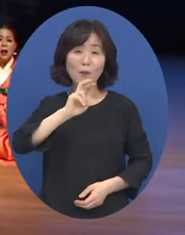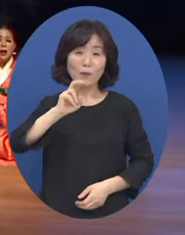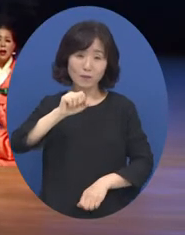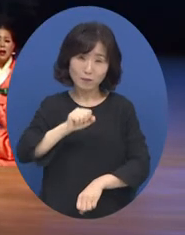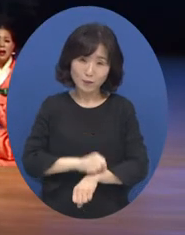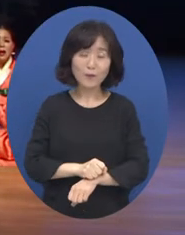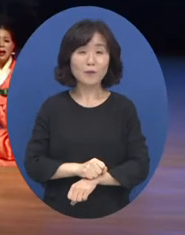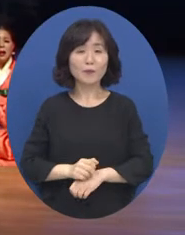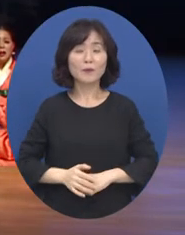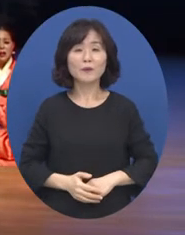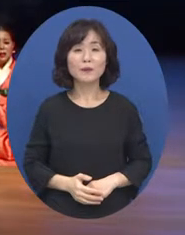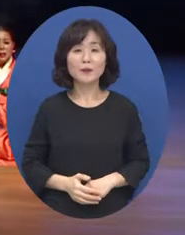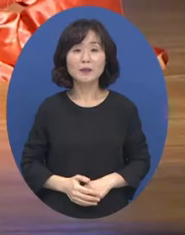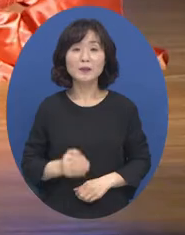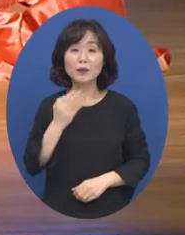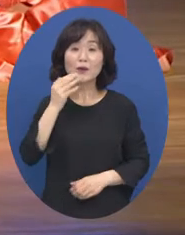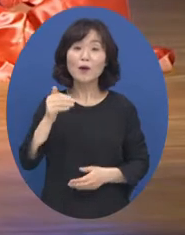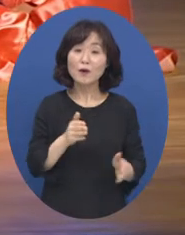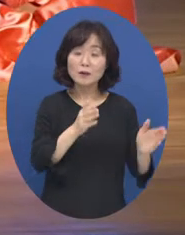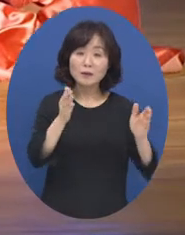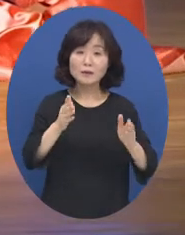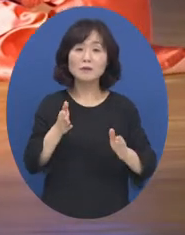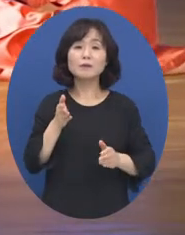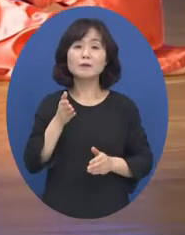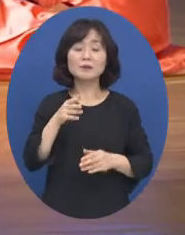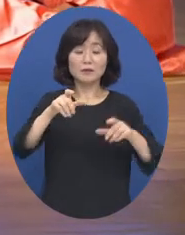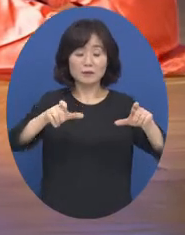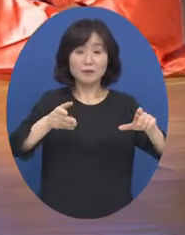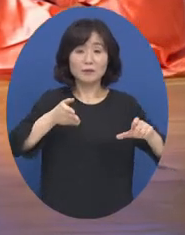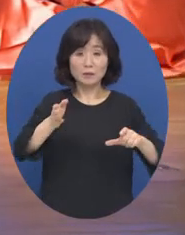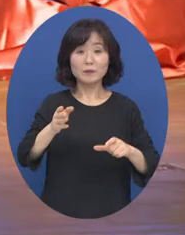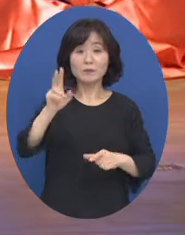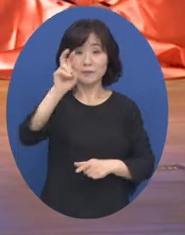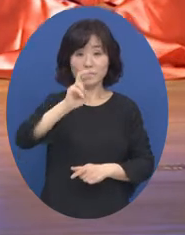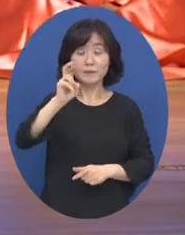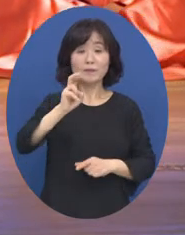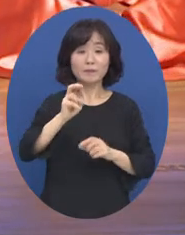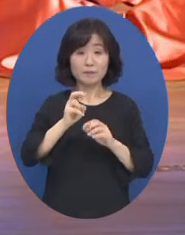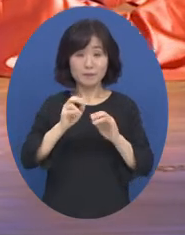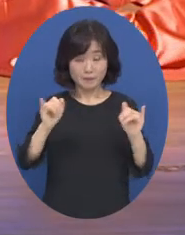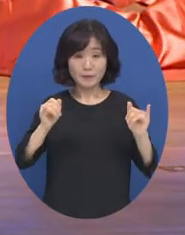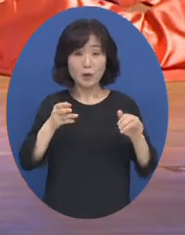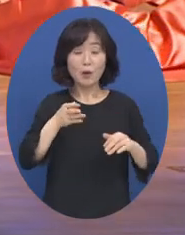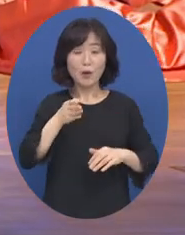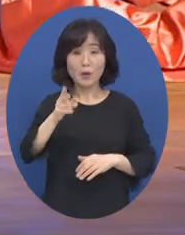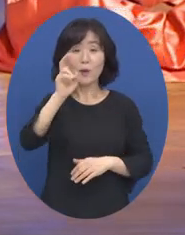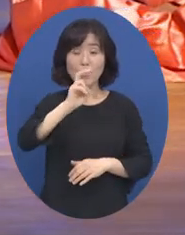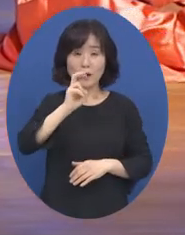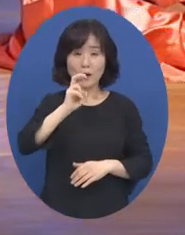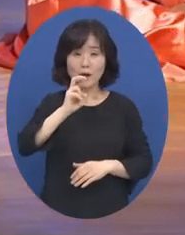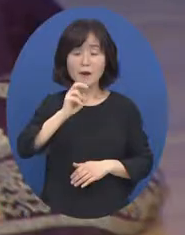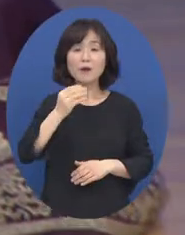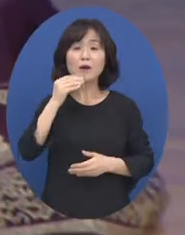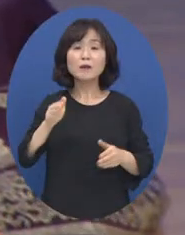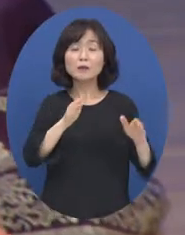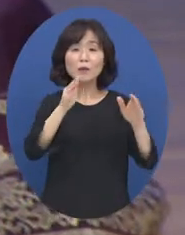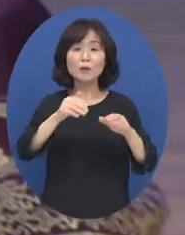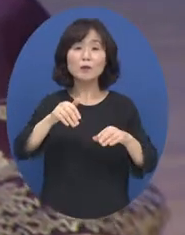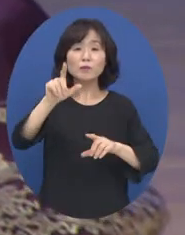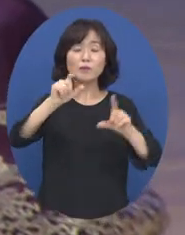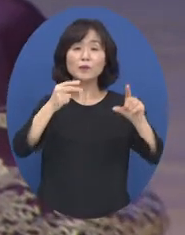사로잡습니다. 서울과 경기 지방의 전문 음악인들이 부르던 노래로 경기도 무형문화재 제31회